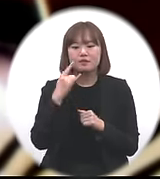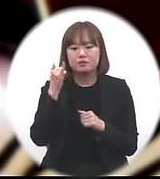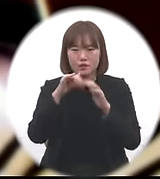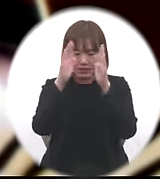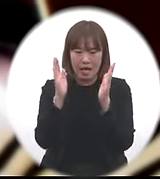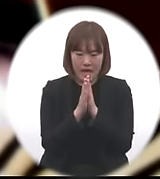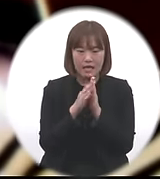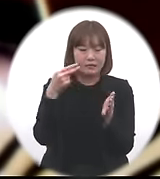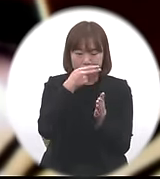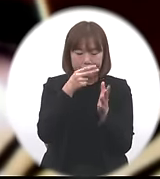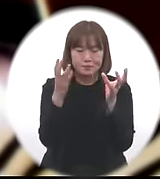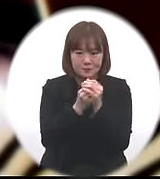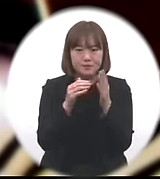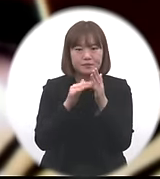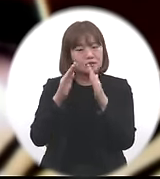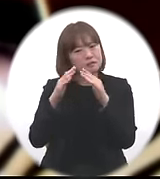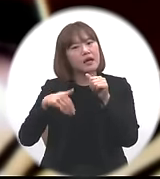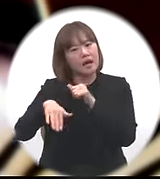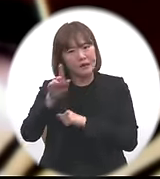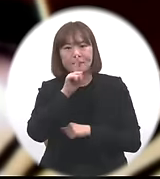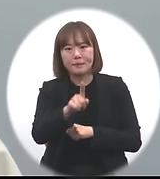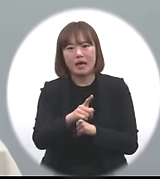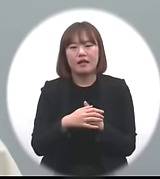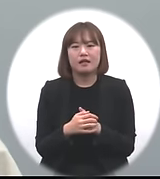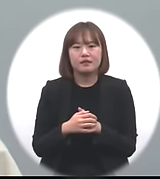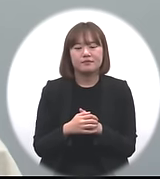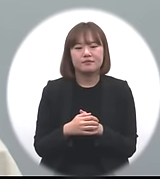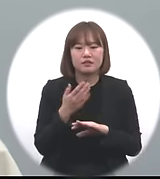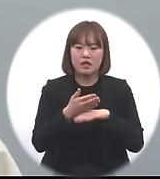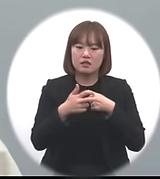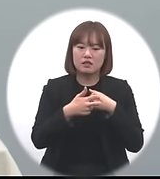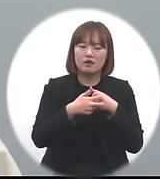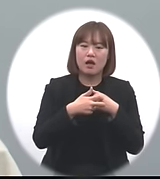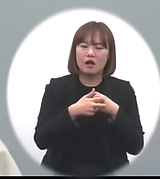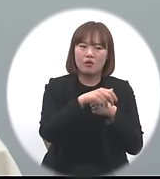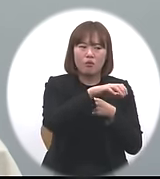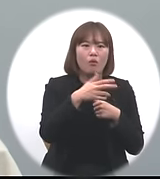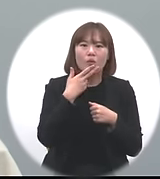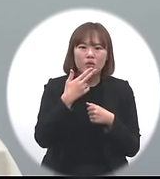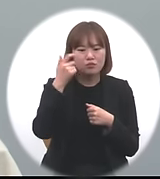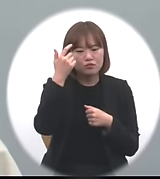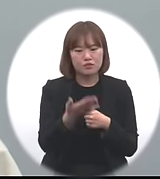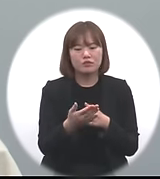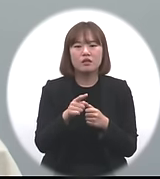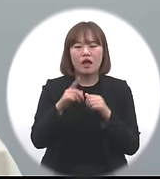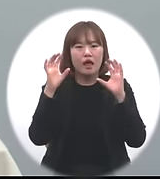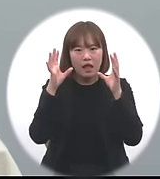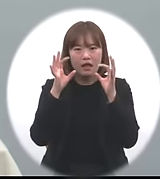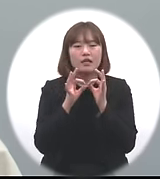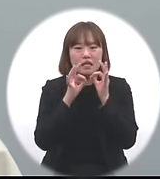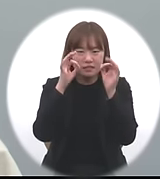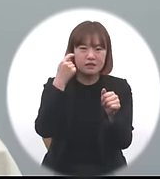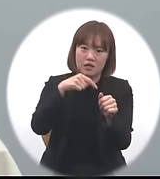앉아서 보호자가 다 닦아야 집에 갑니다라고 보호자 교육을 하고 있어요. 되게 슬픈 건 다른 치과는 왜 안 해줘? 이런 거 자꾸 물어보시는 분들이 있는데 이렇게 애를